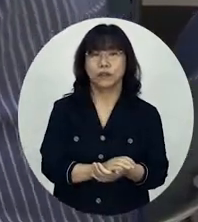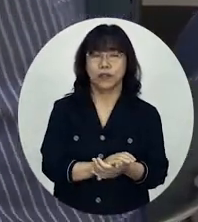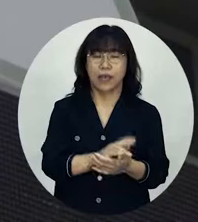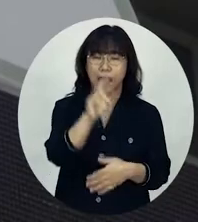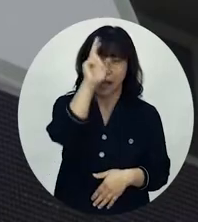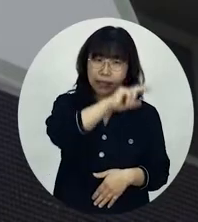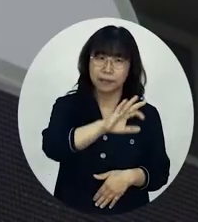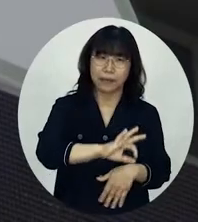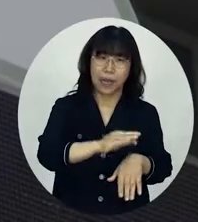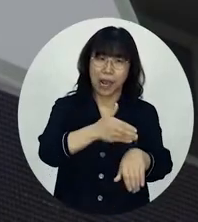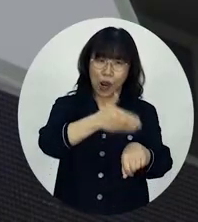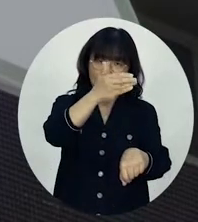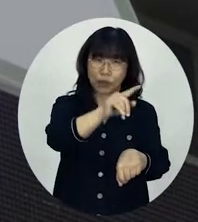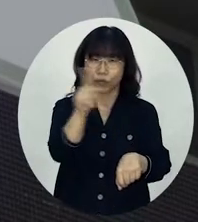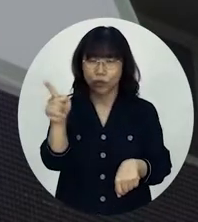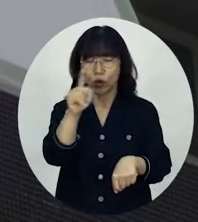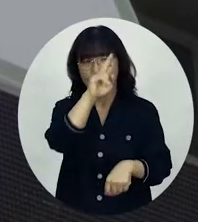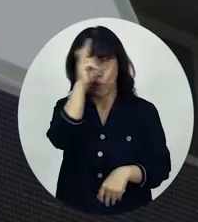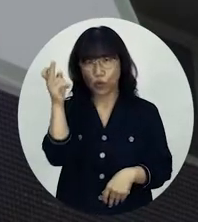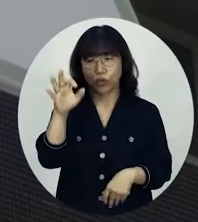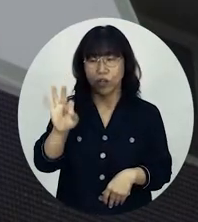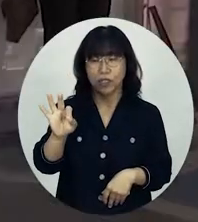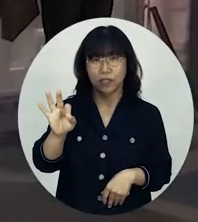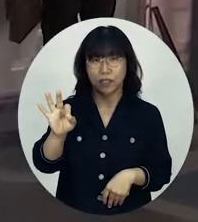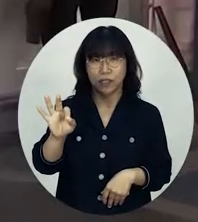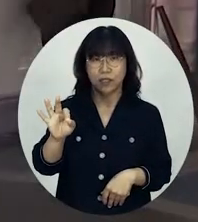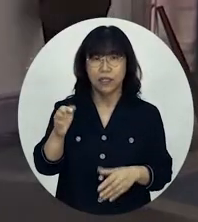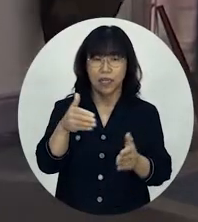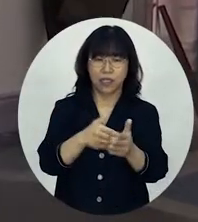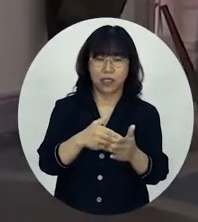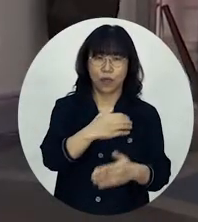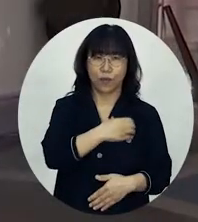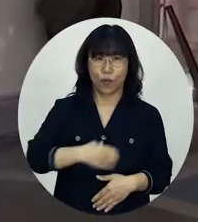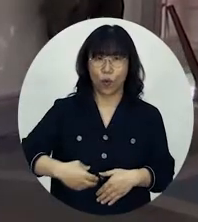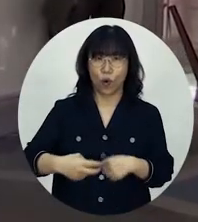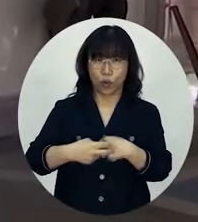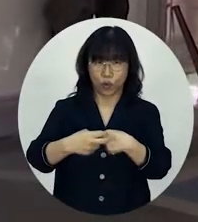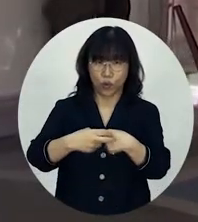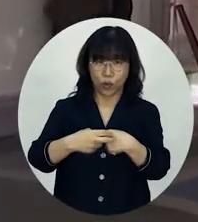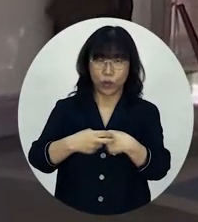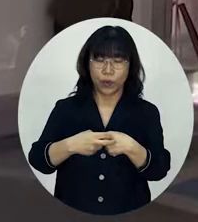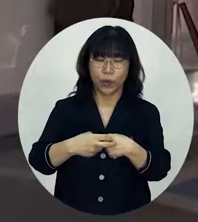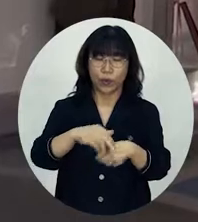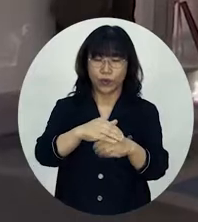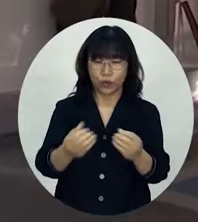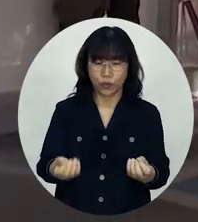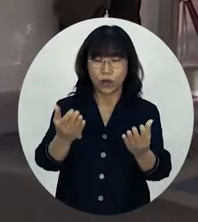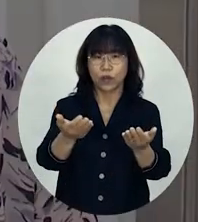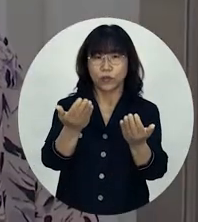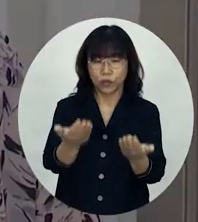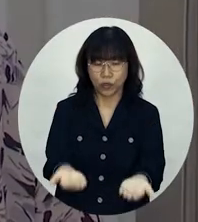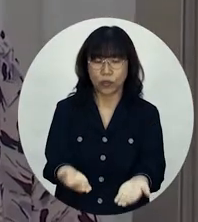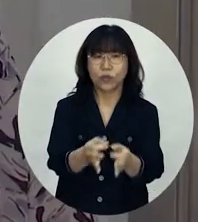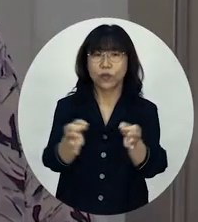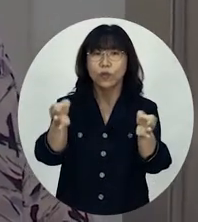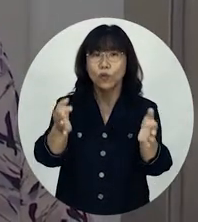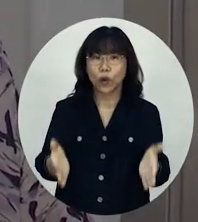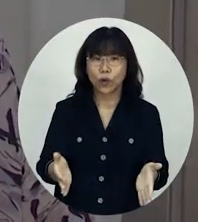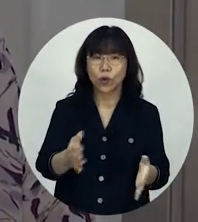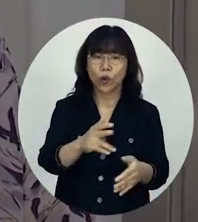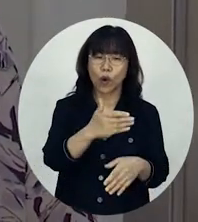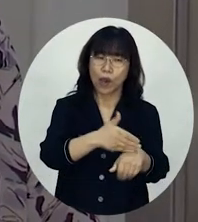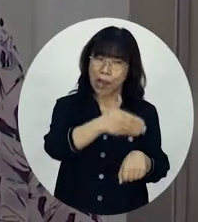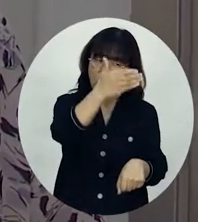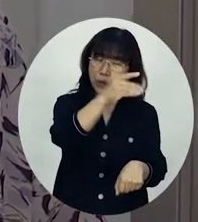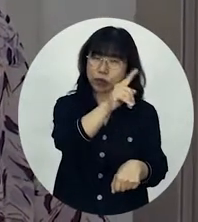10시까지 운영합니다. 보건소 선별진료소는 주말과 추석 연휴 모두 오전 9시부터 오후 6시까지